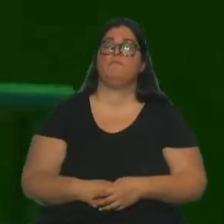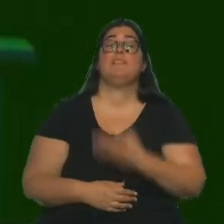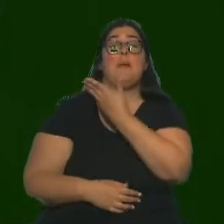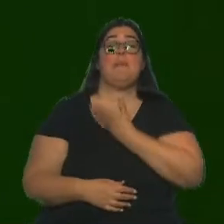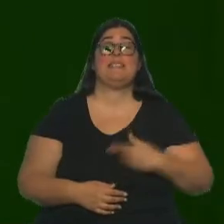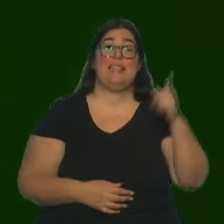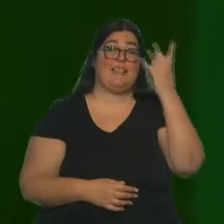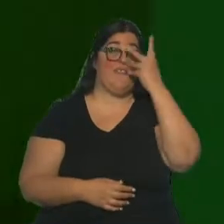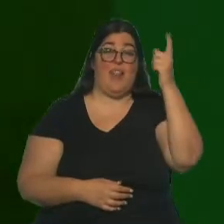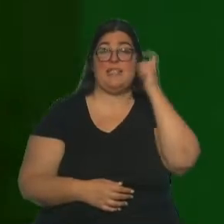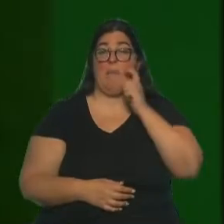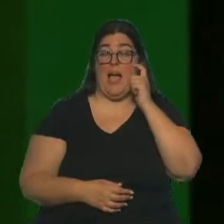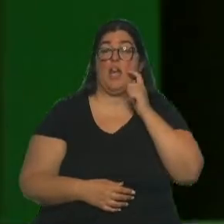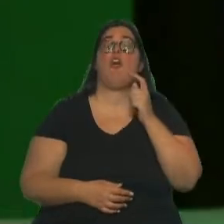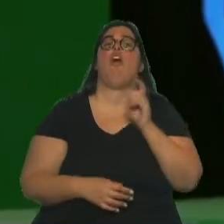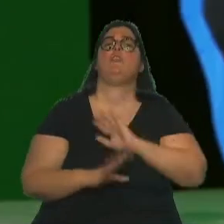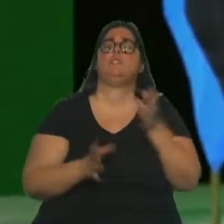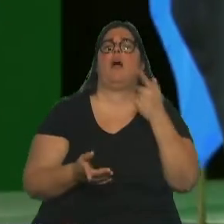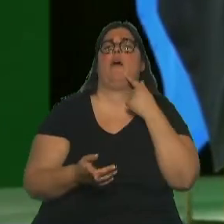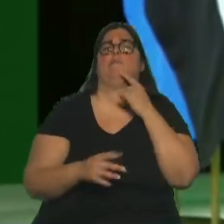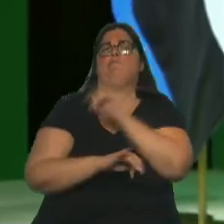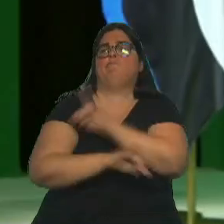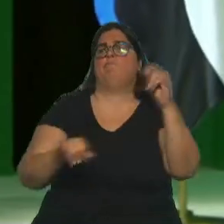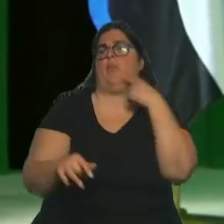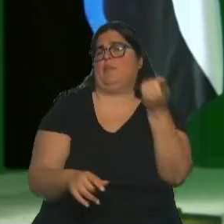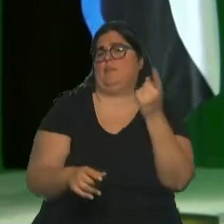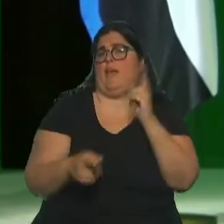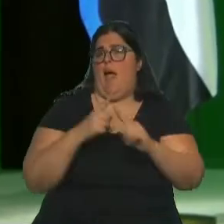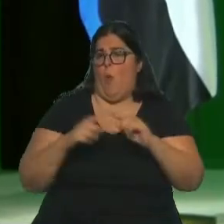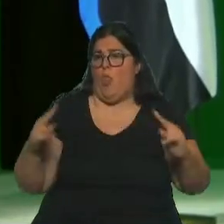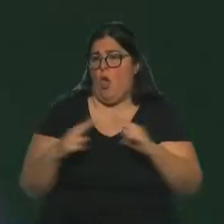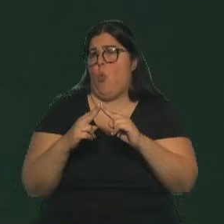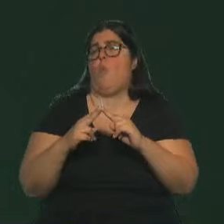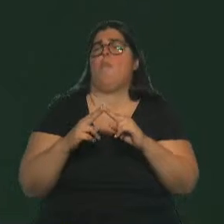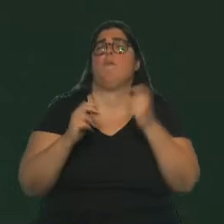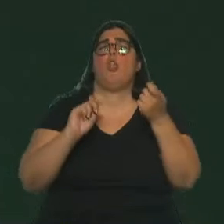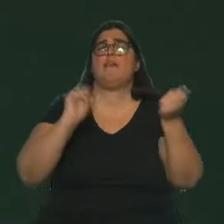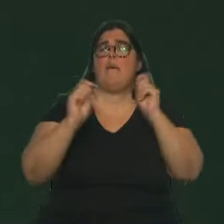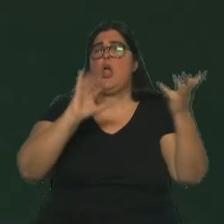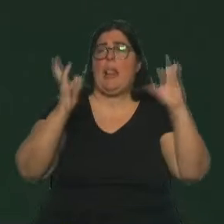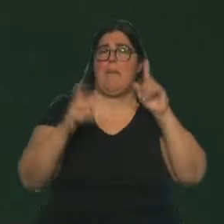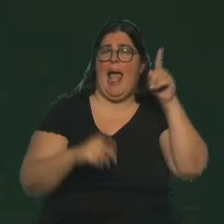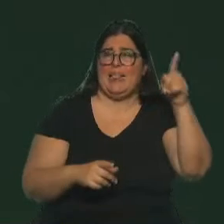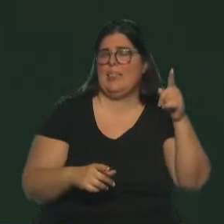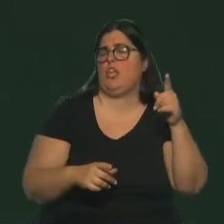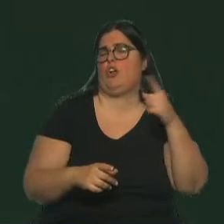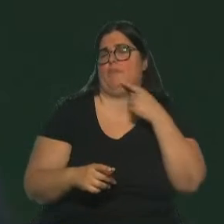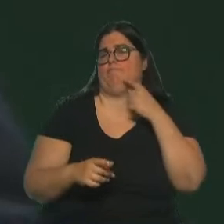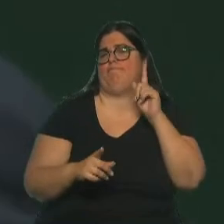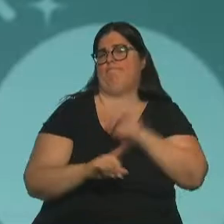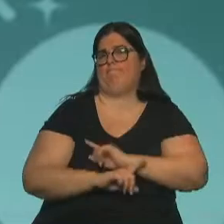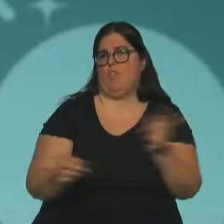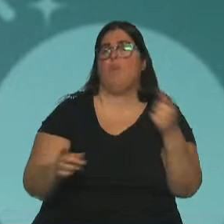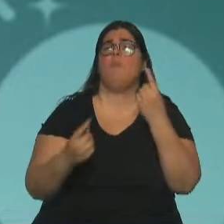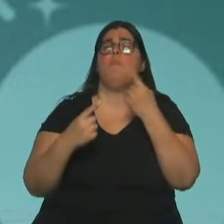francés Emmanuel Macron hundió toda posibilidad de acuerdo en la cumbre de cambio climático de la ONU en Dubái al señalar que los productos del